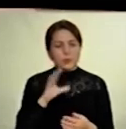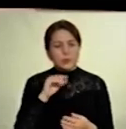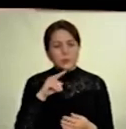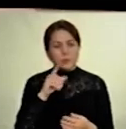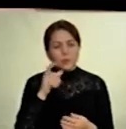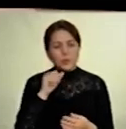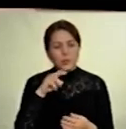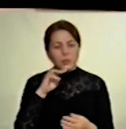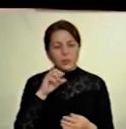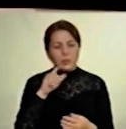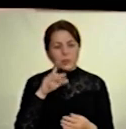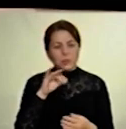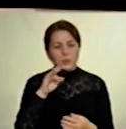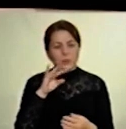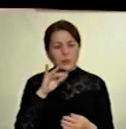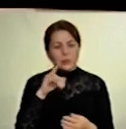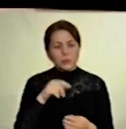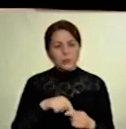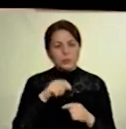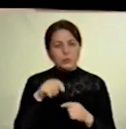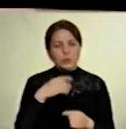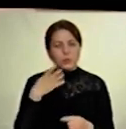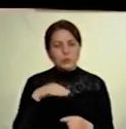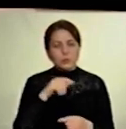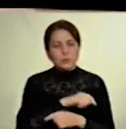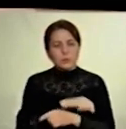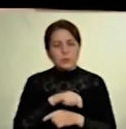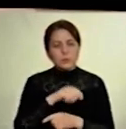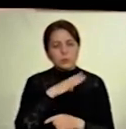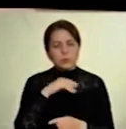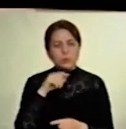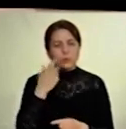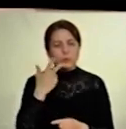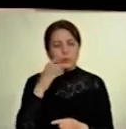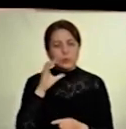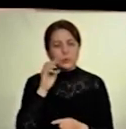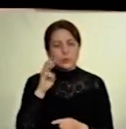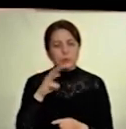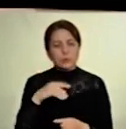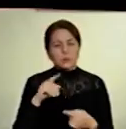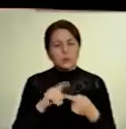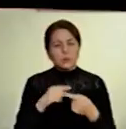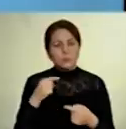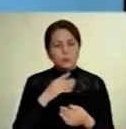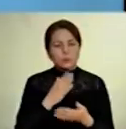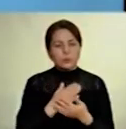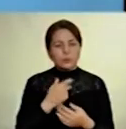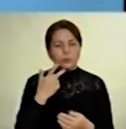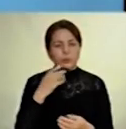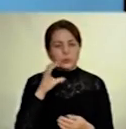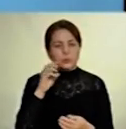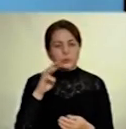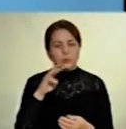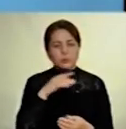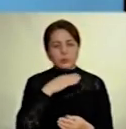ipg'altagining uzunligi, misol uchun 40 metr bo'ladigan bo'lsa, 3 santimetr plus minusi bor. 3 santimetr ko'p